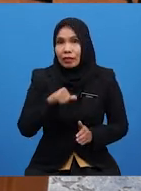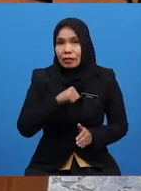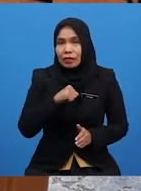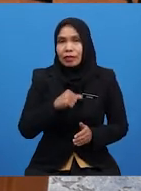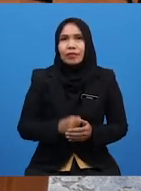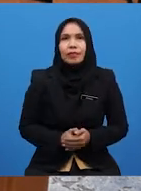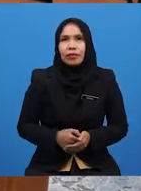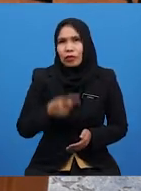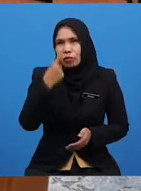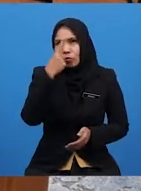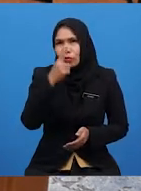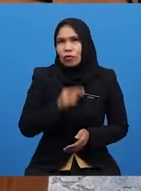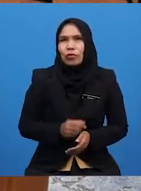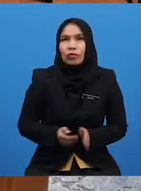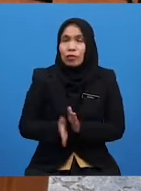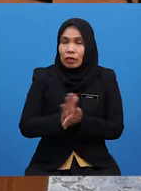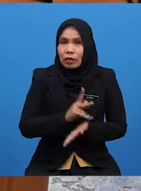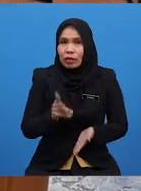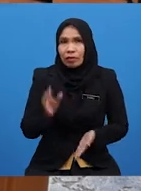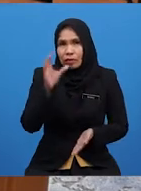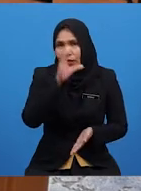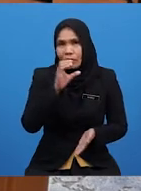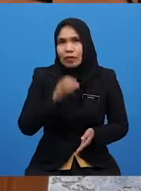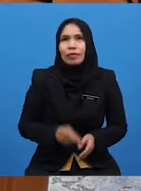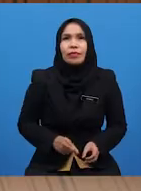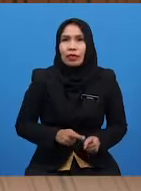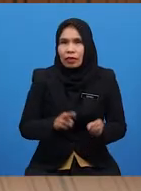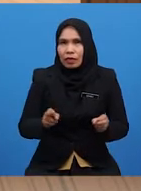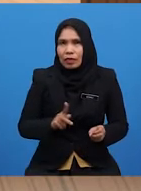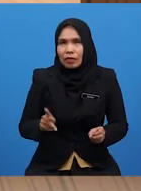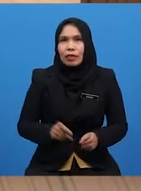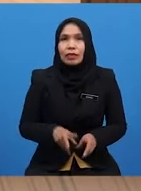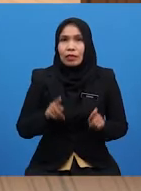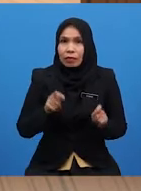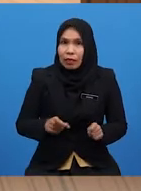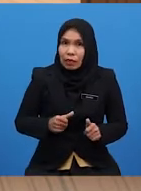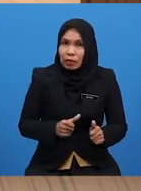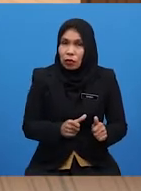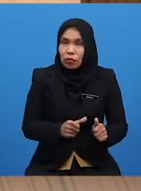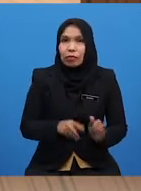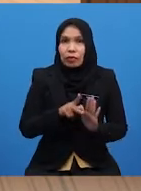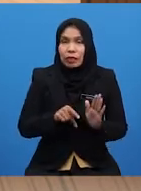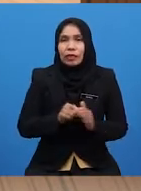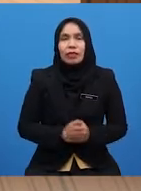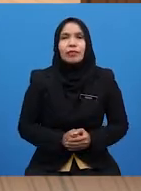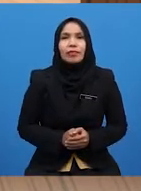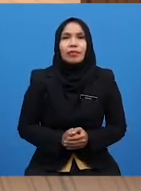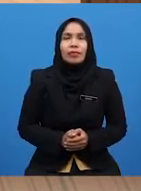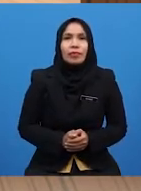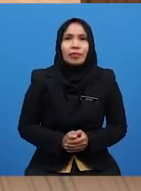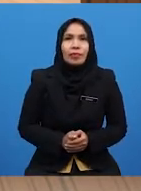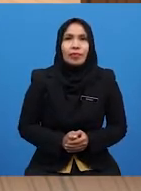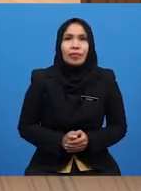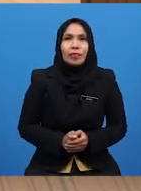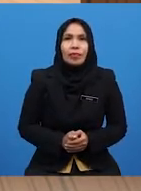cantik dan sesuai didiami rekaan mestilah mengikut prinsip tertentu agar semuanya nampak indah